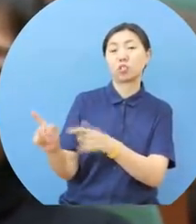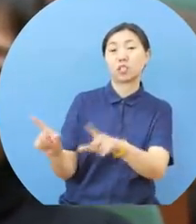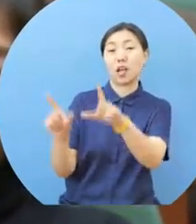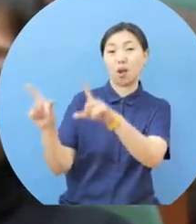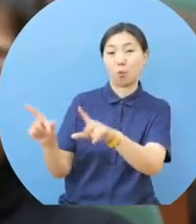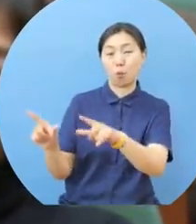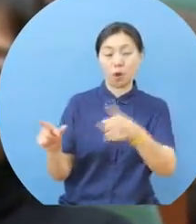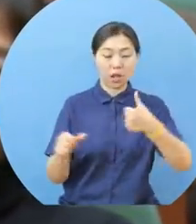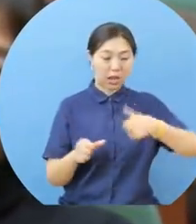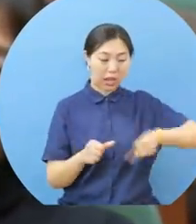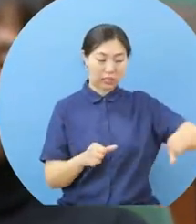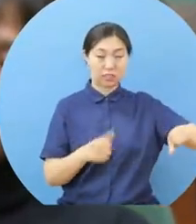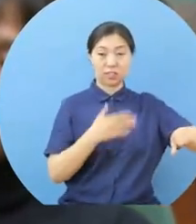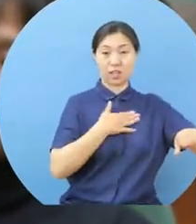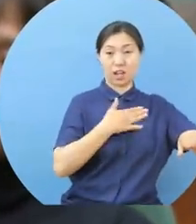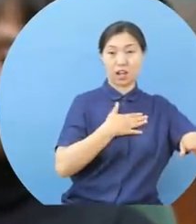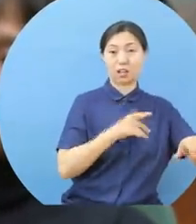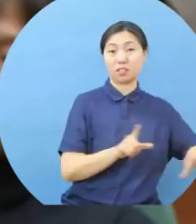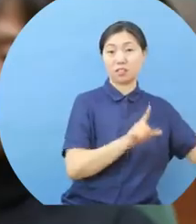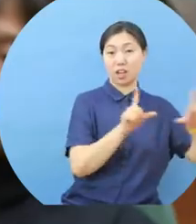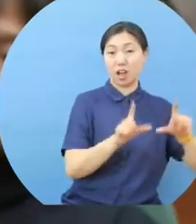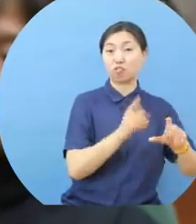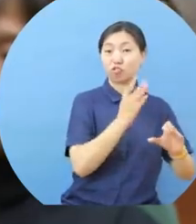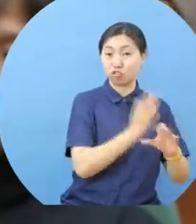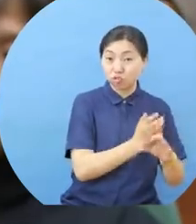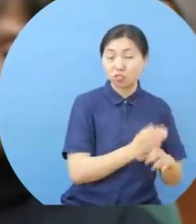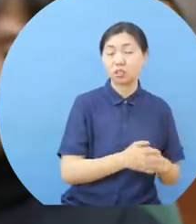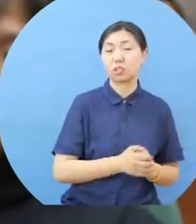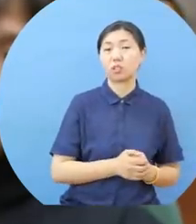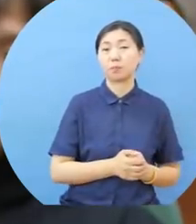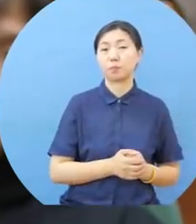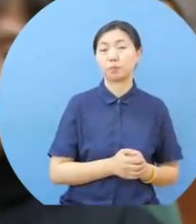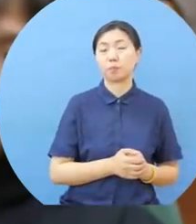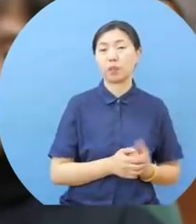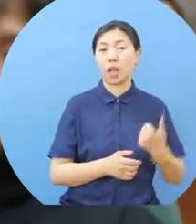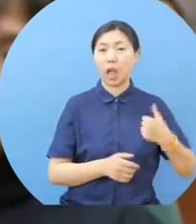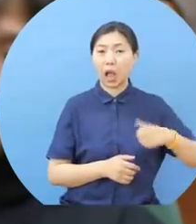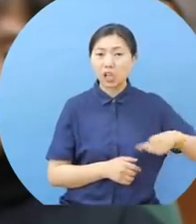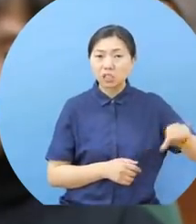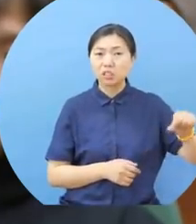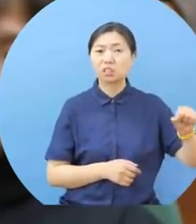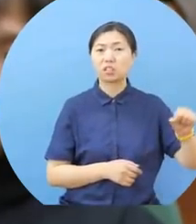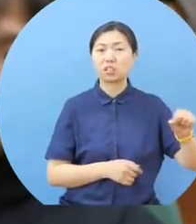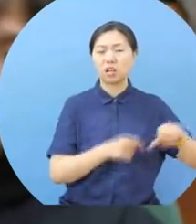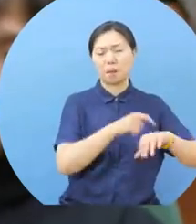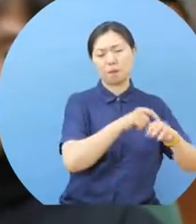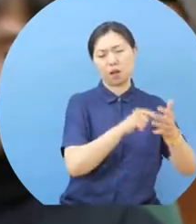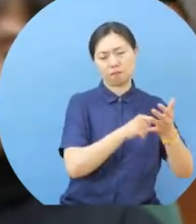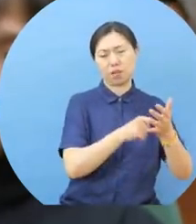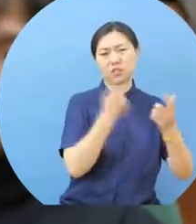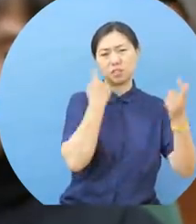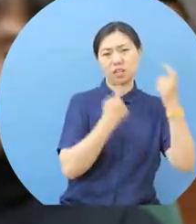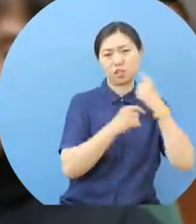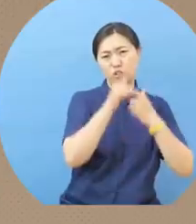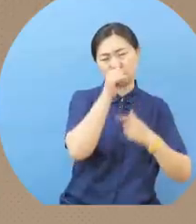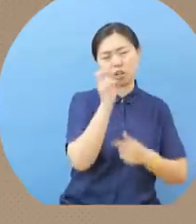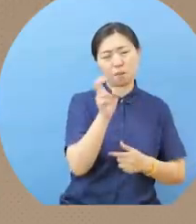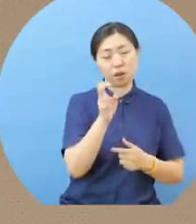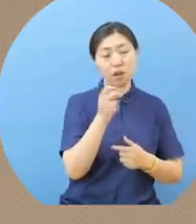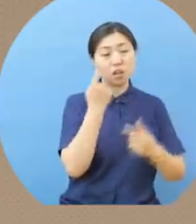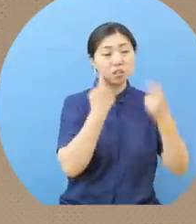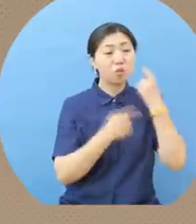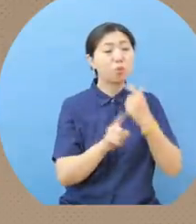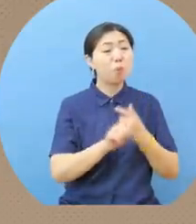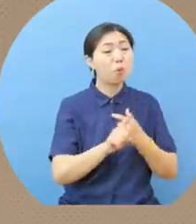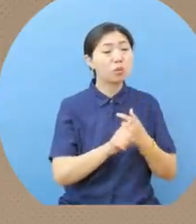아들은 이제 저랑 살고 있잖아요 그럼 그럼 도보 검은 조 아 든 그게 상처가 된거 같아요 우수